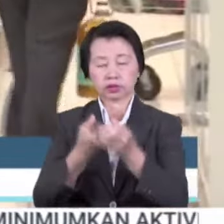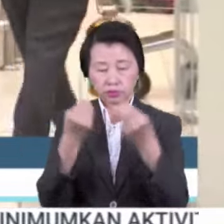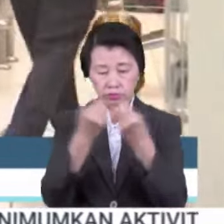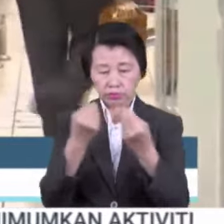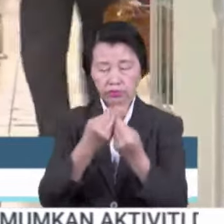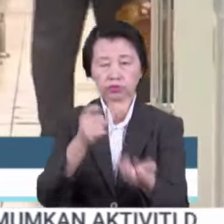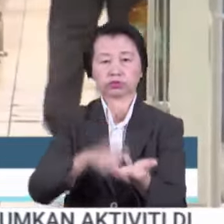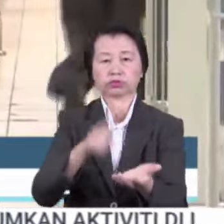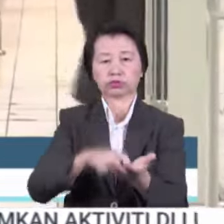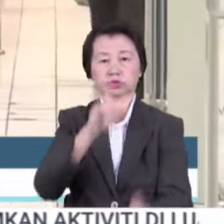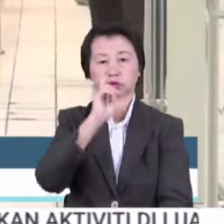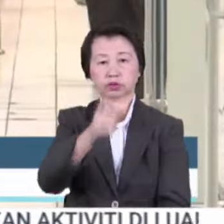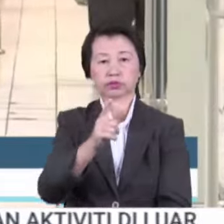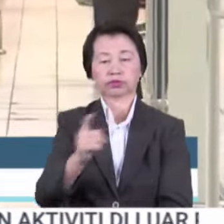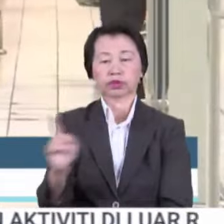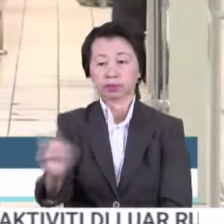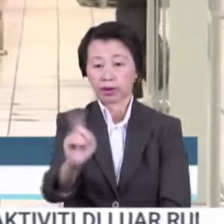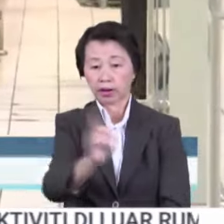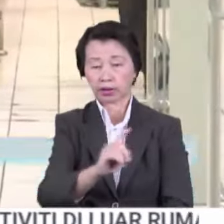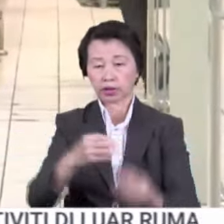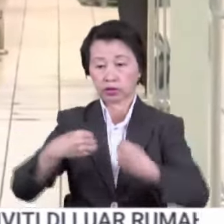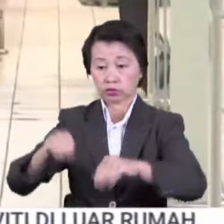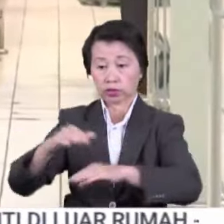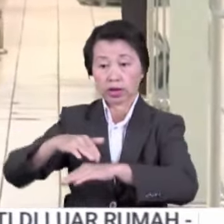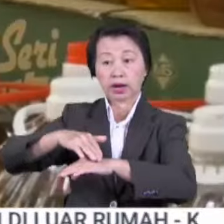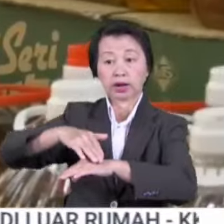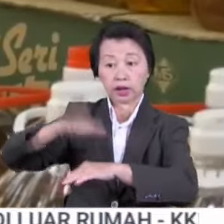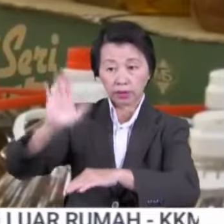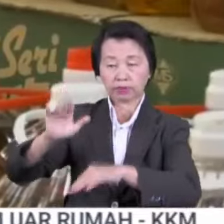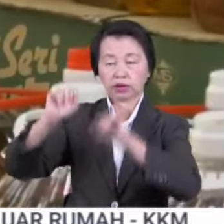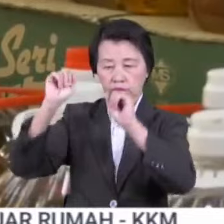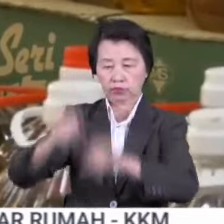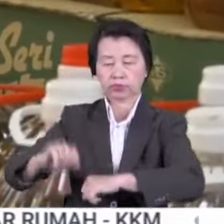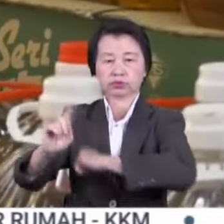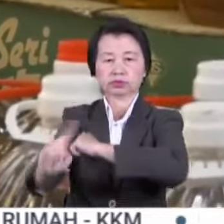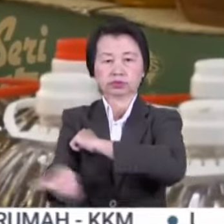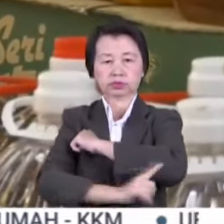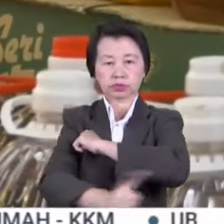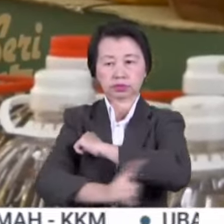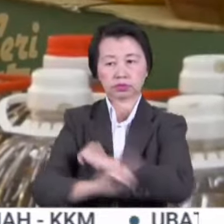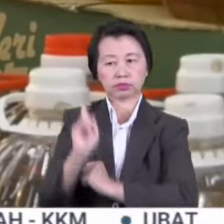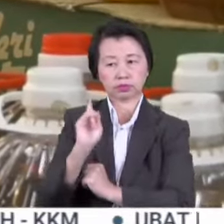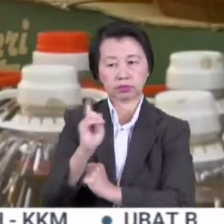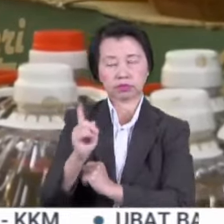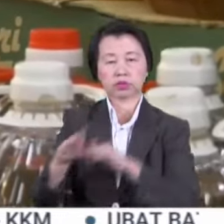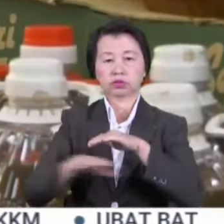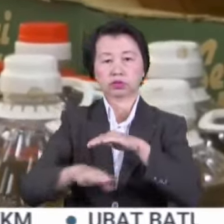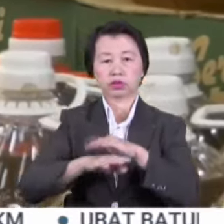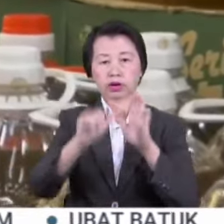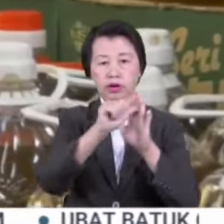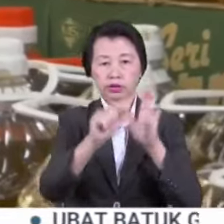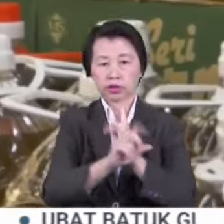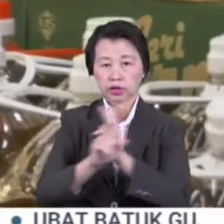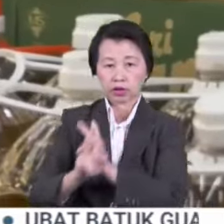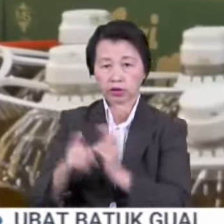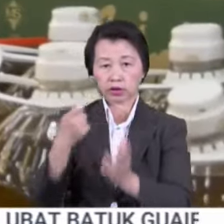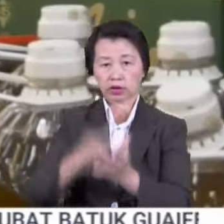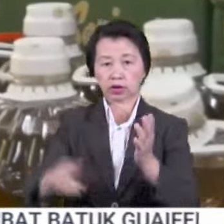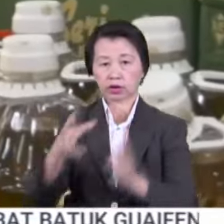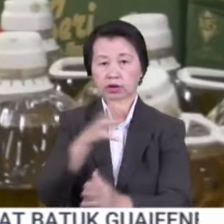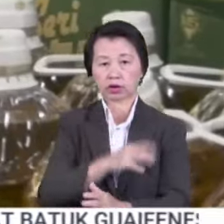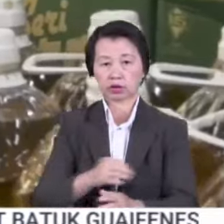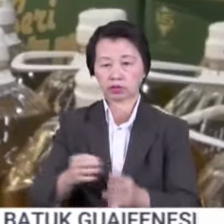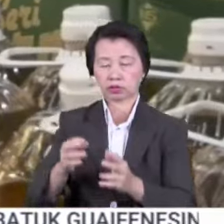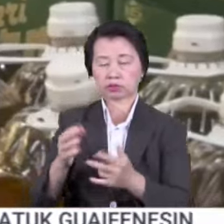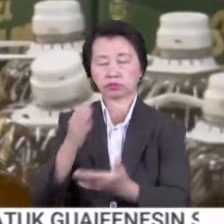tuntutan sebenarnya mana-mana pihak yang menjual melebihi harga maksimal boleh dikenakan tindakan di bawah akta kawalan harga dan anti